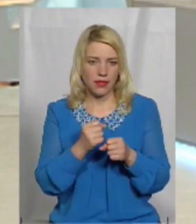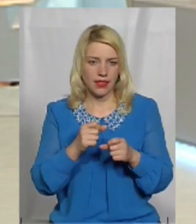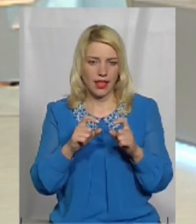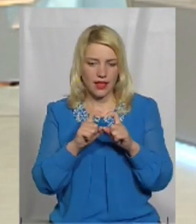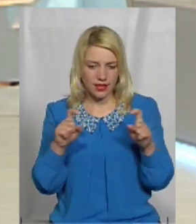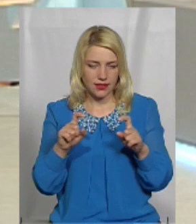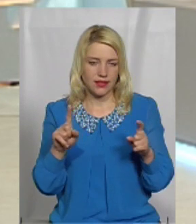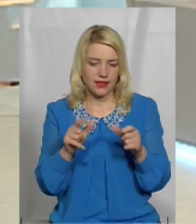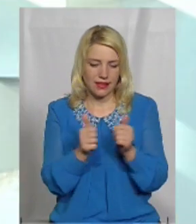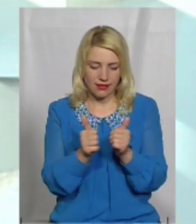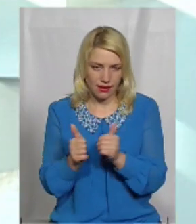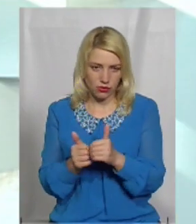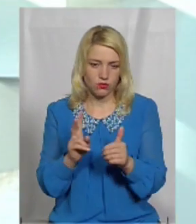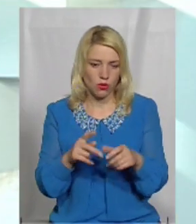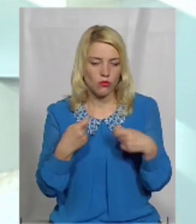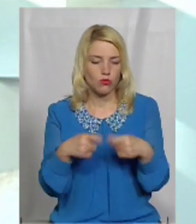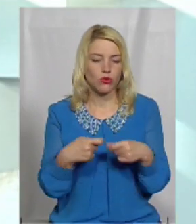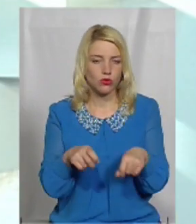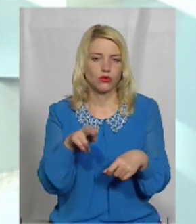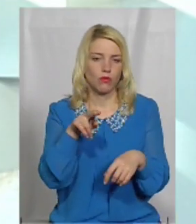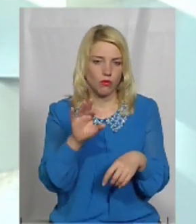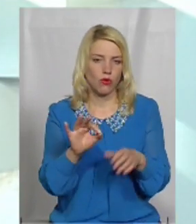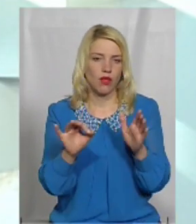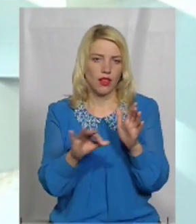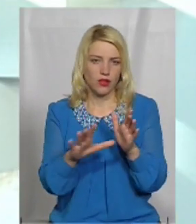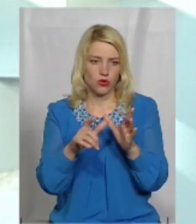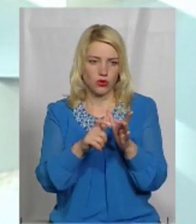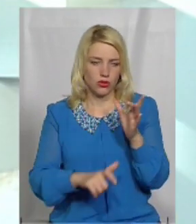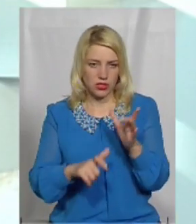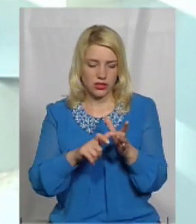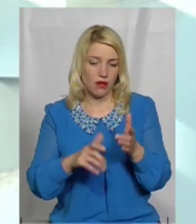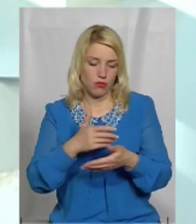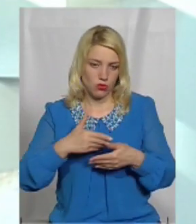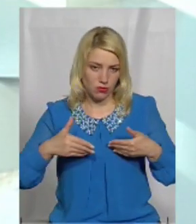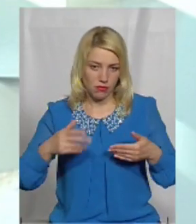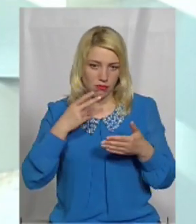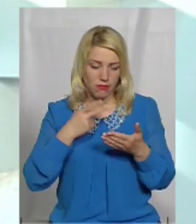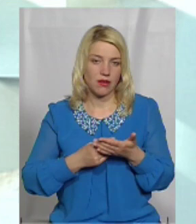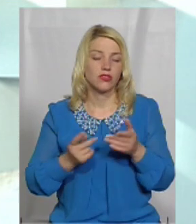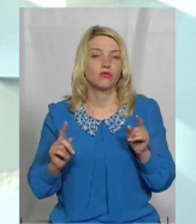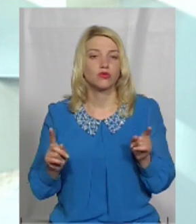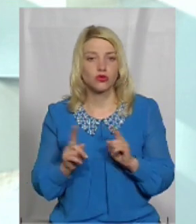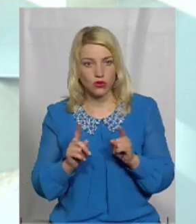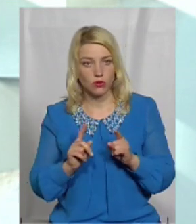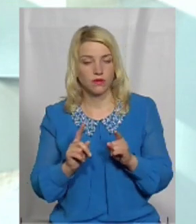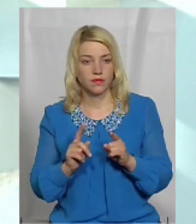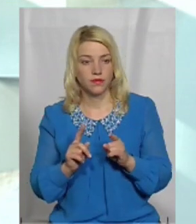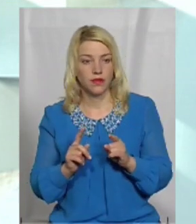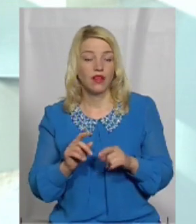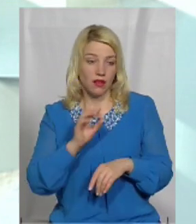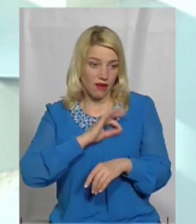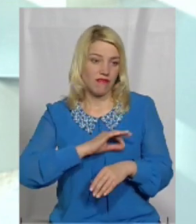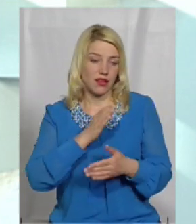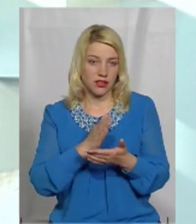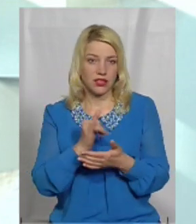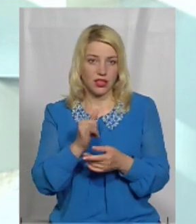відпускають медикаменти по цій, по електронному рецепту, по цій програмі, то ми бачимо, що ефект є,